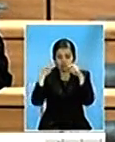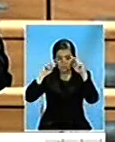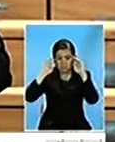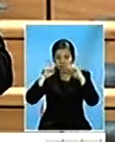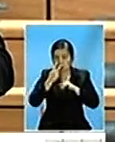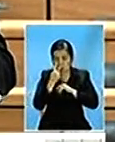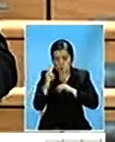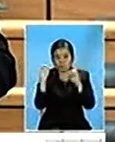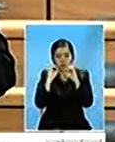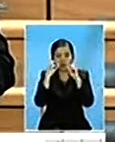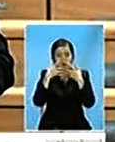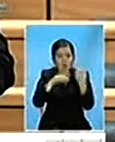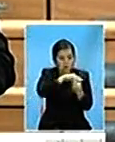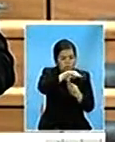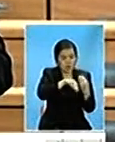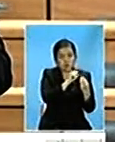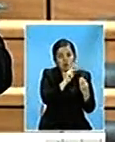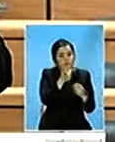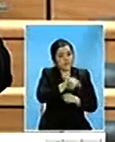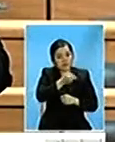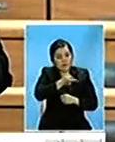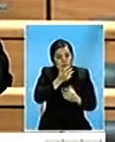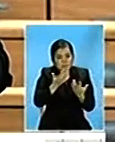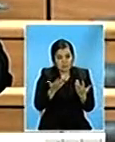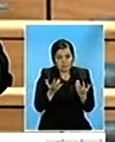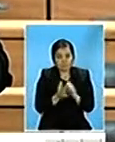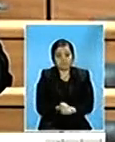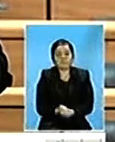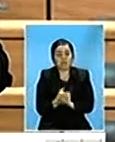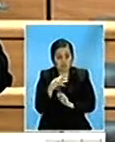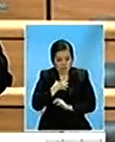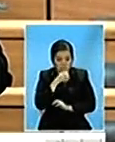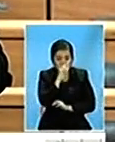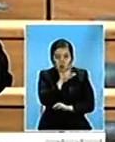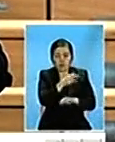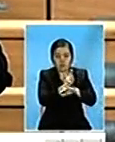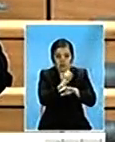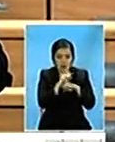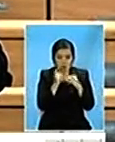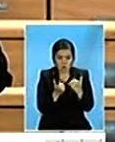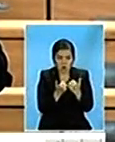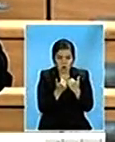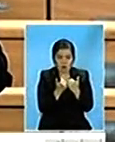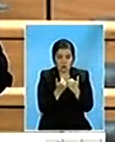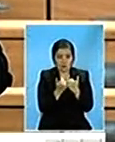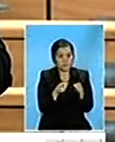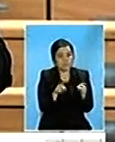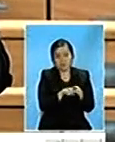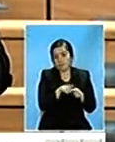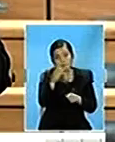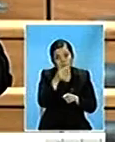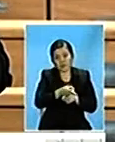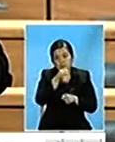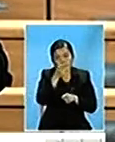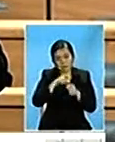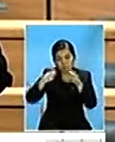ศรษฐกิจของคนเหล่านั้นเขาไม่ดีขึ้นผมจึงกราบเรียนท่านประธานว่าจนถึงขณะนี้เนี่ยไม่มีอะไรเปลี่ยนแปลงจาก